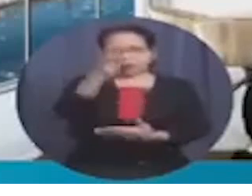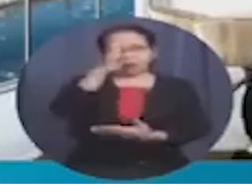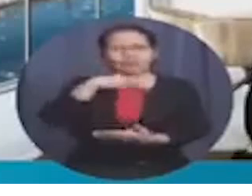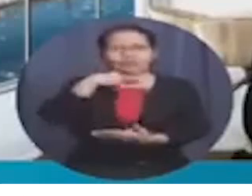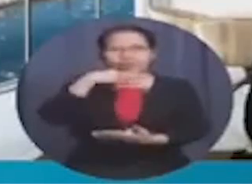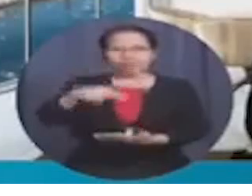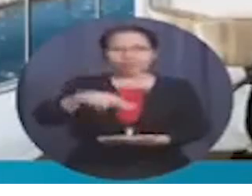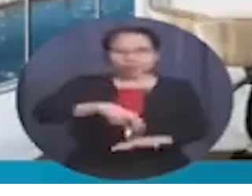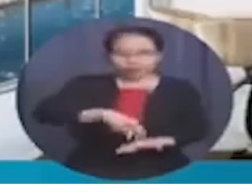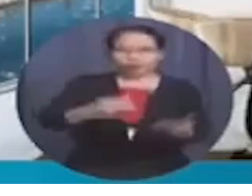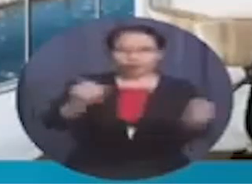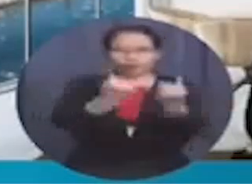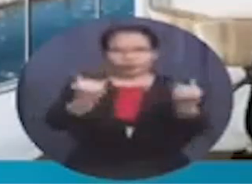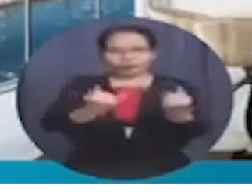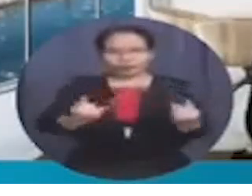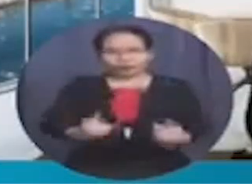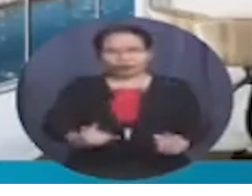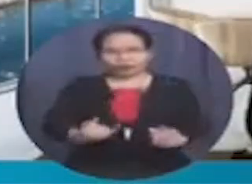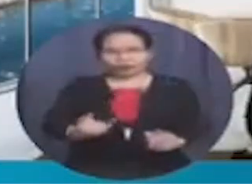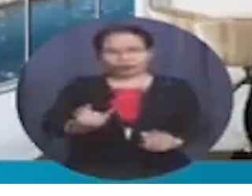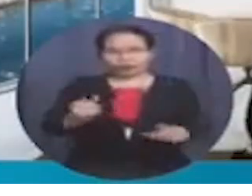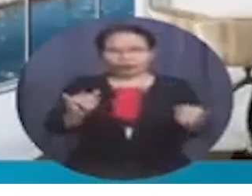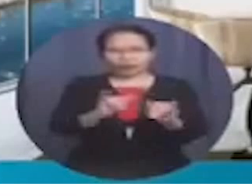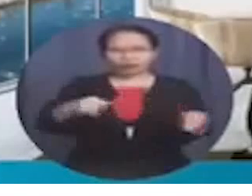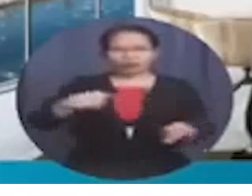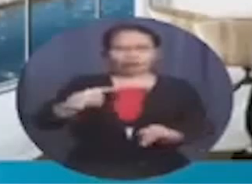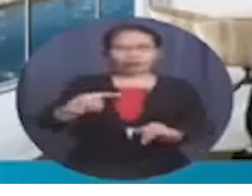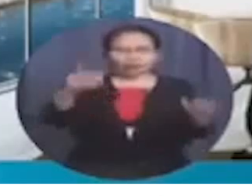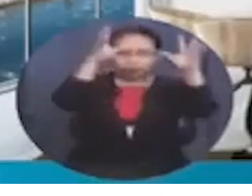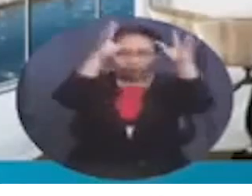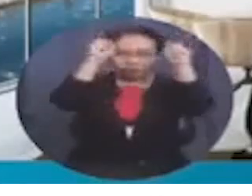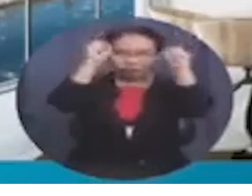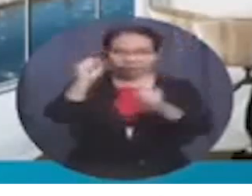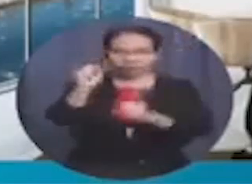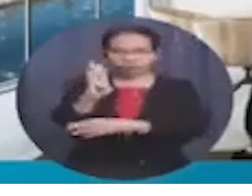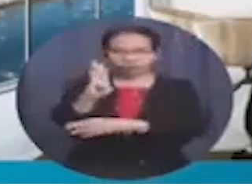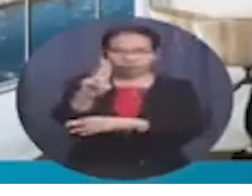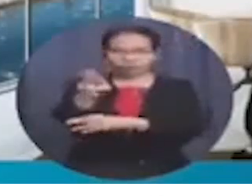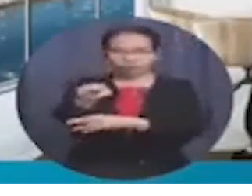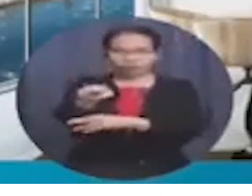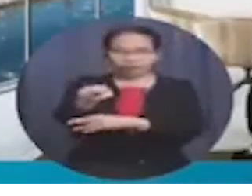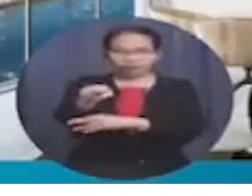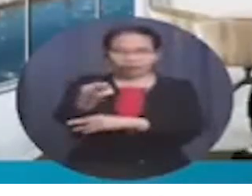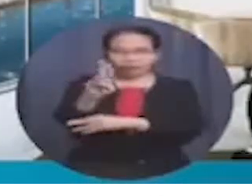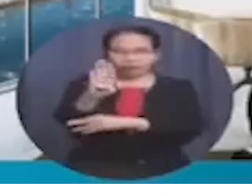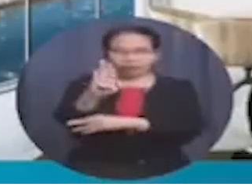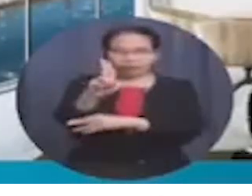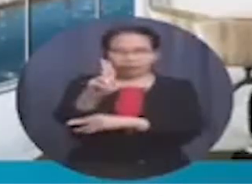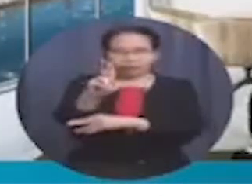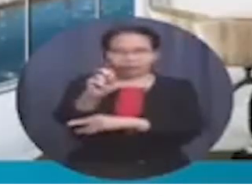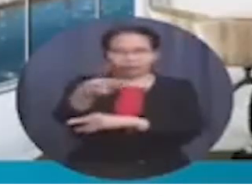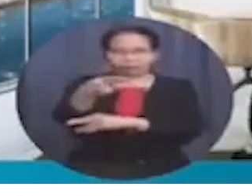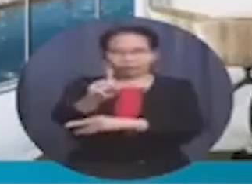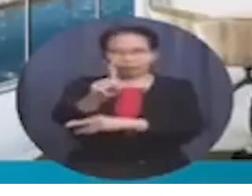Diyos, hindi ka luluhod sa Diyos-Diyosan. Parang yung sinabi ni Presidente Bush. Dalawa lang naman ang